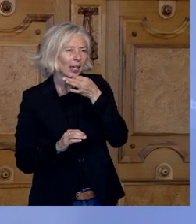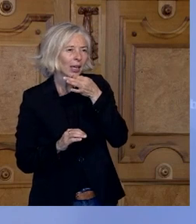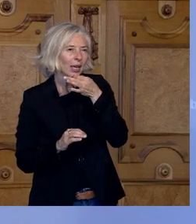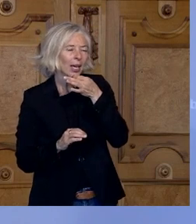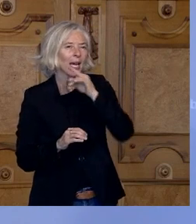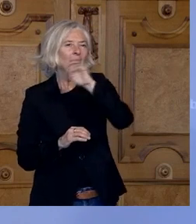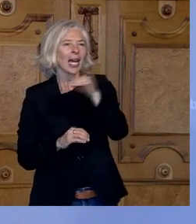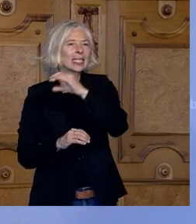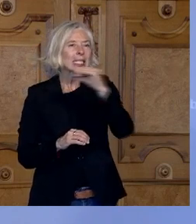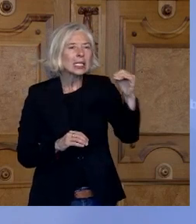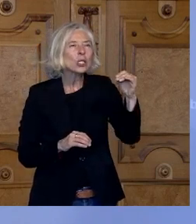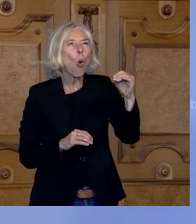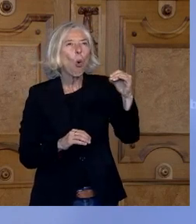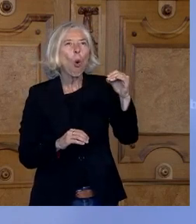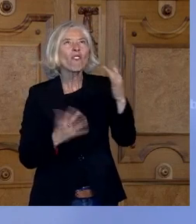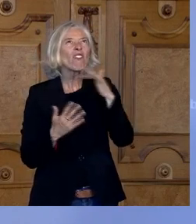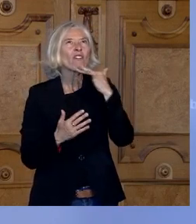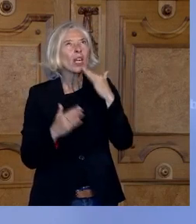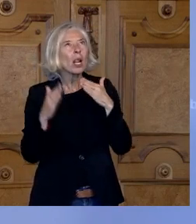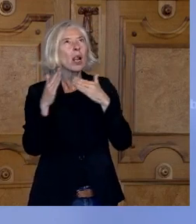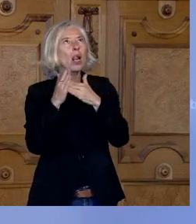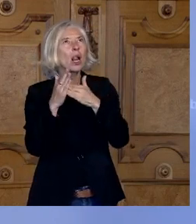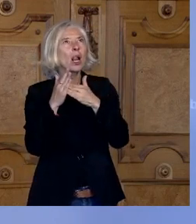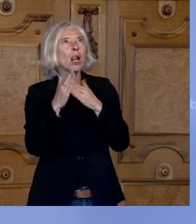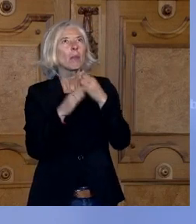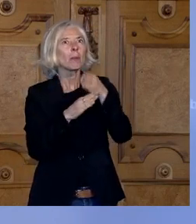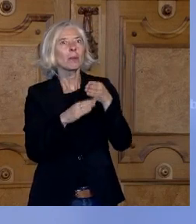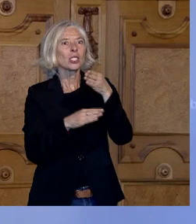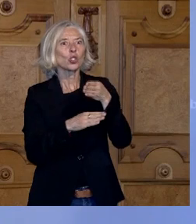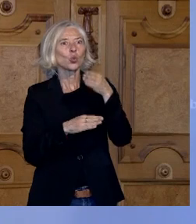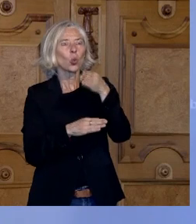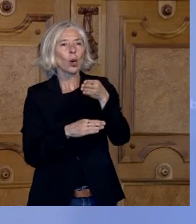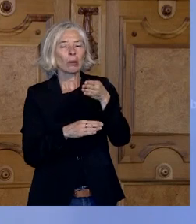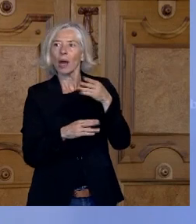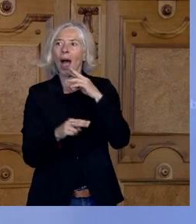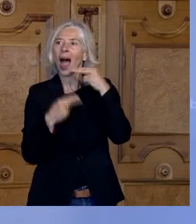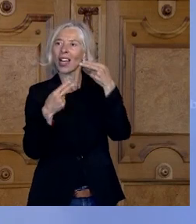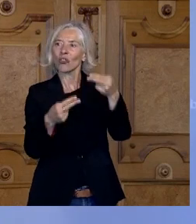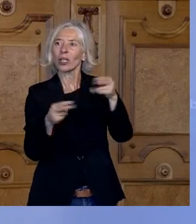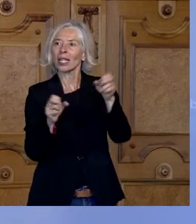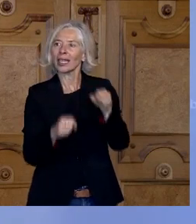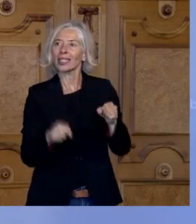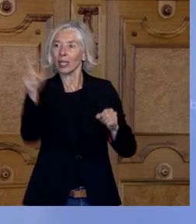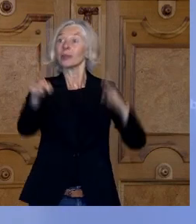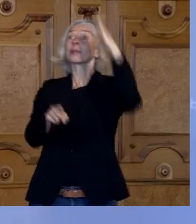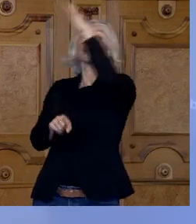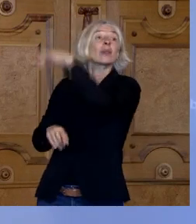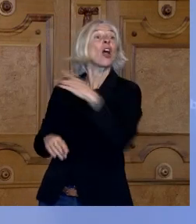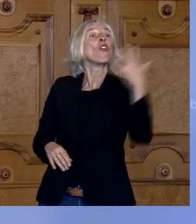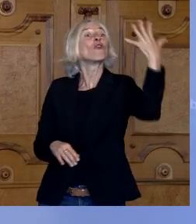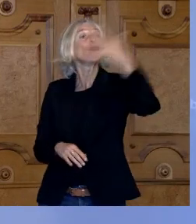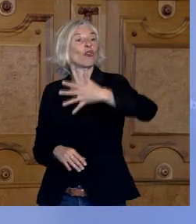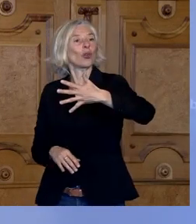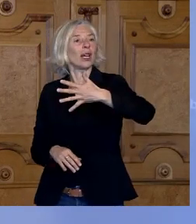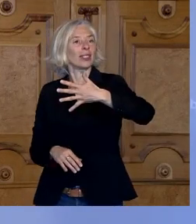Die kann ich momentan nicht beantworten. Wir werden sie aber entsprechend nach 500. Ah, wunderbar. Kollege Pinsch